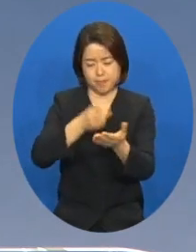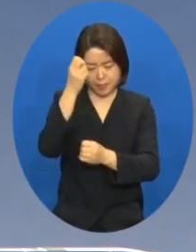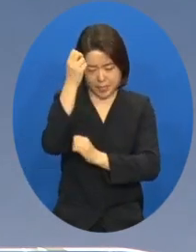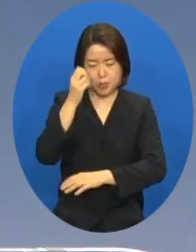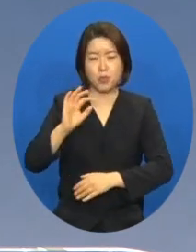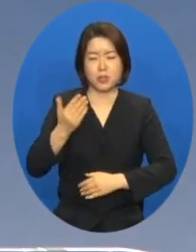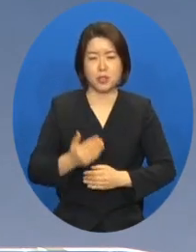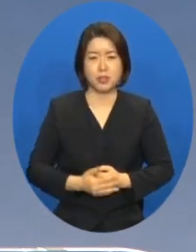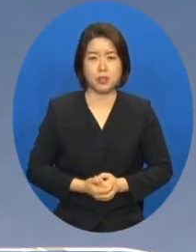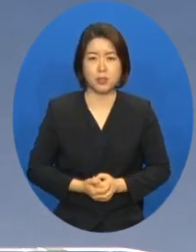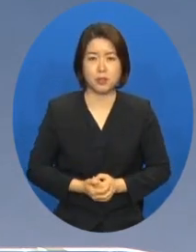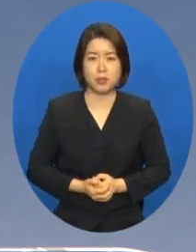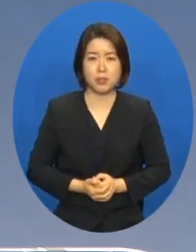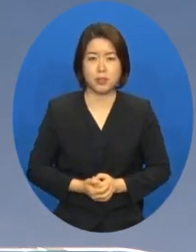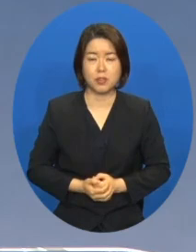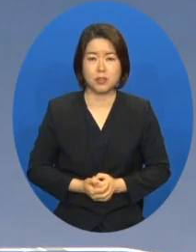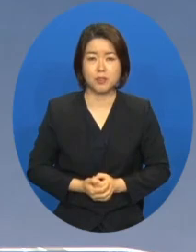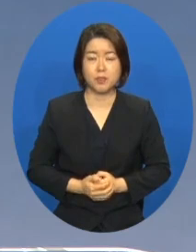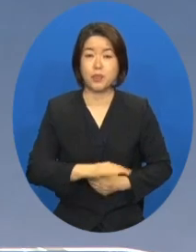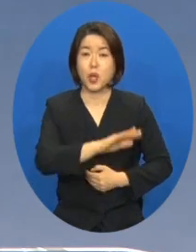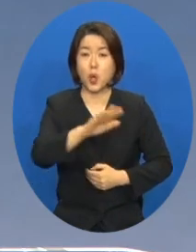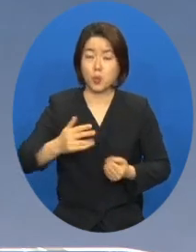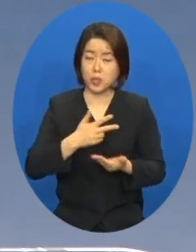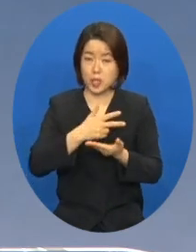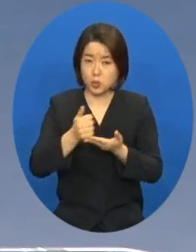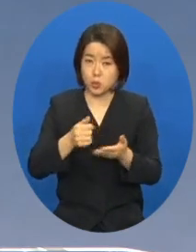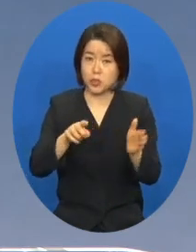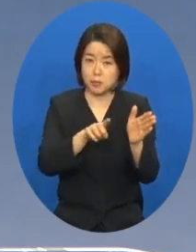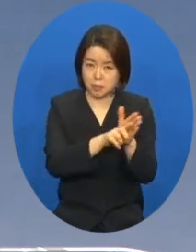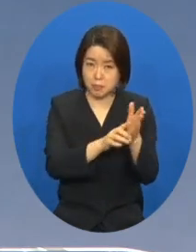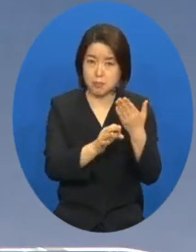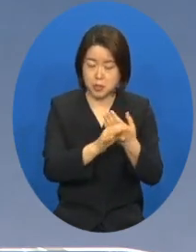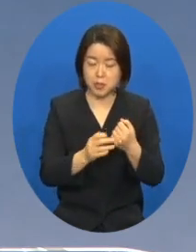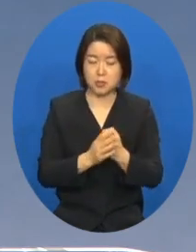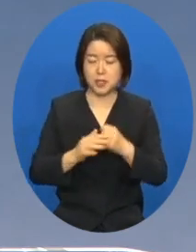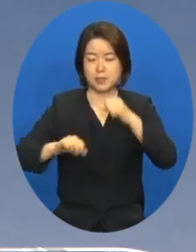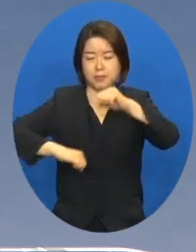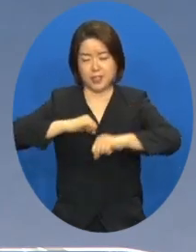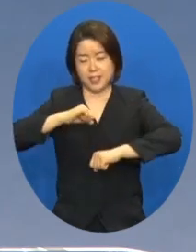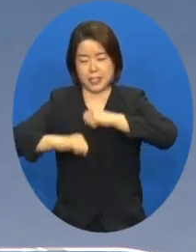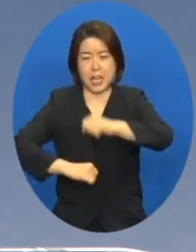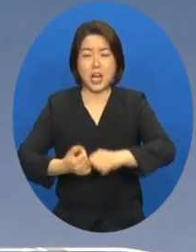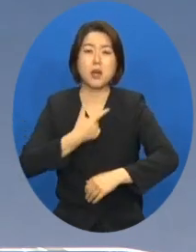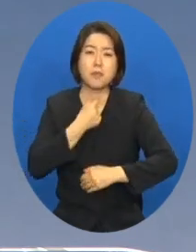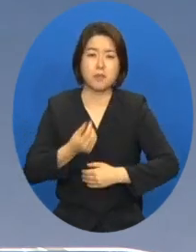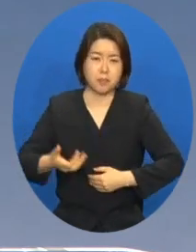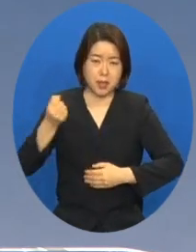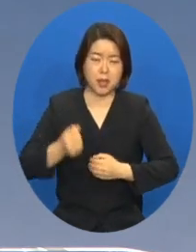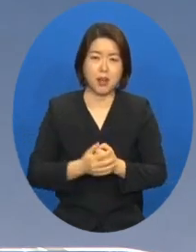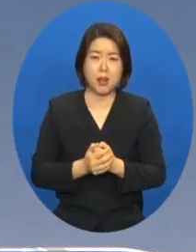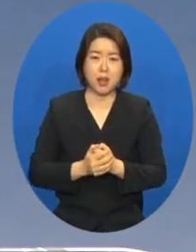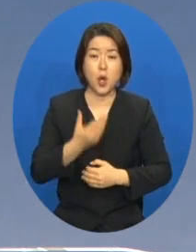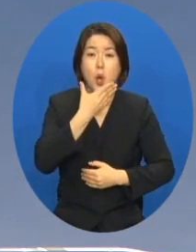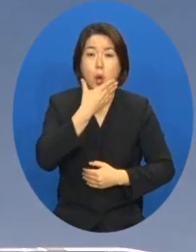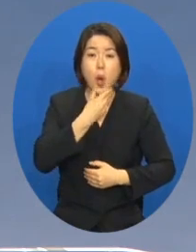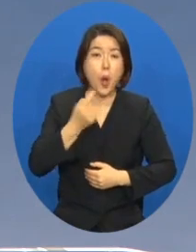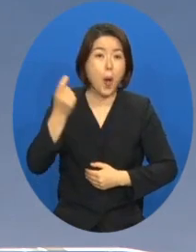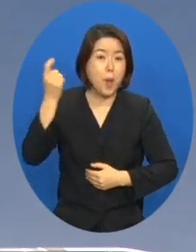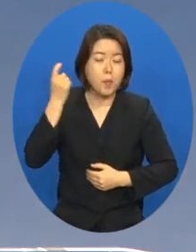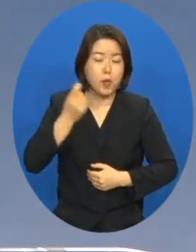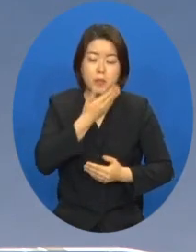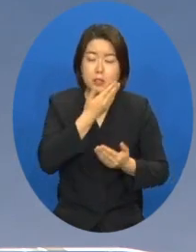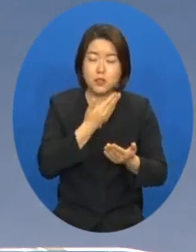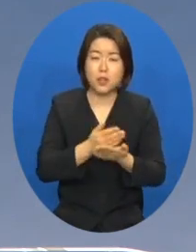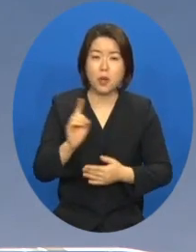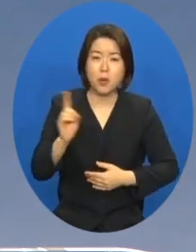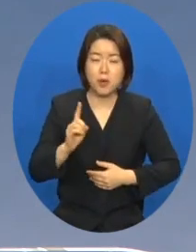겁니다. 우리가 예수님을 믿으면 자유함을 얻습니다. 복음의 핵심이 자유입니다. 죄에서